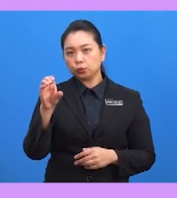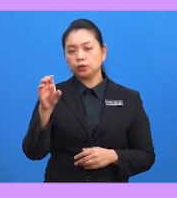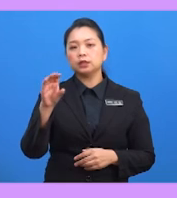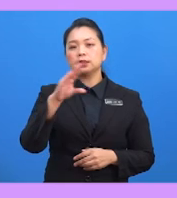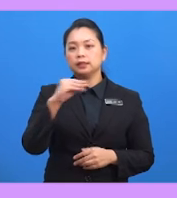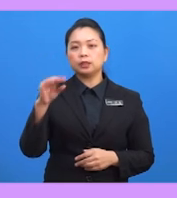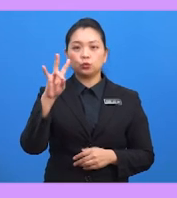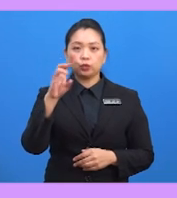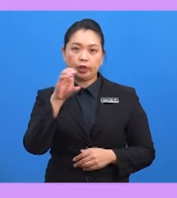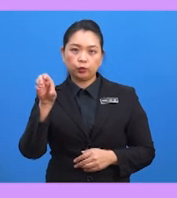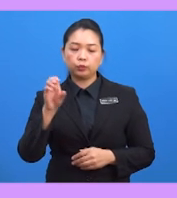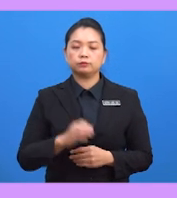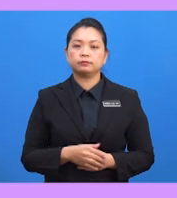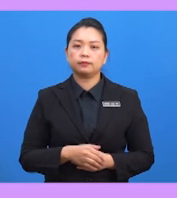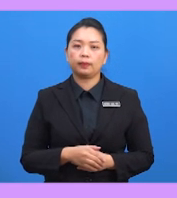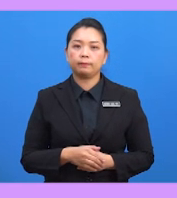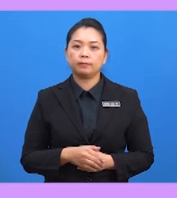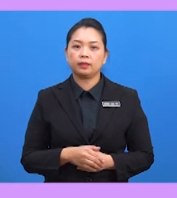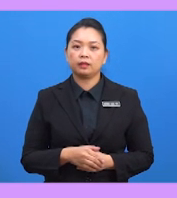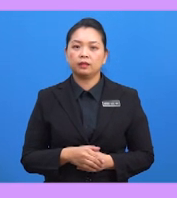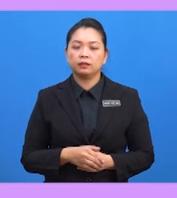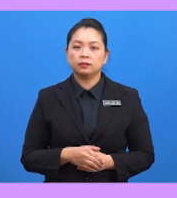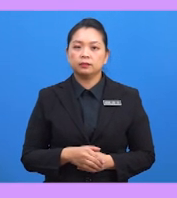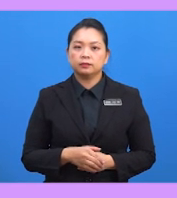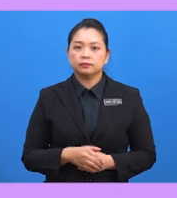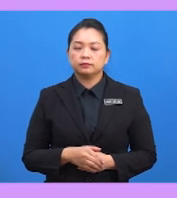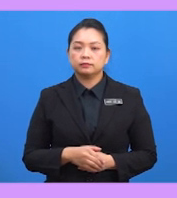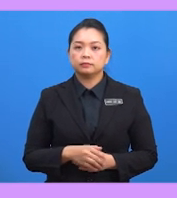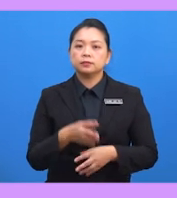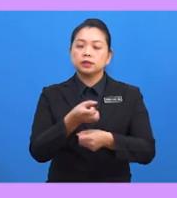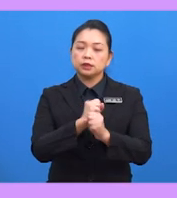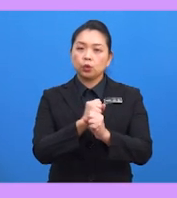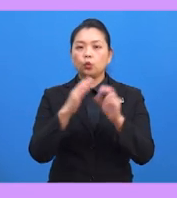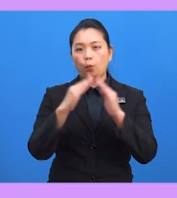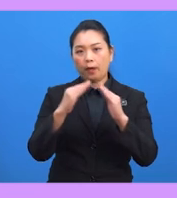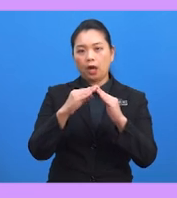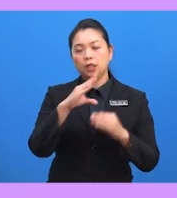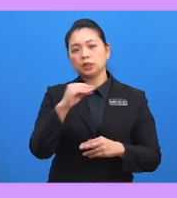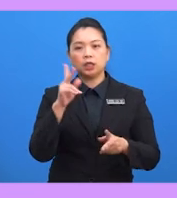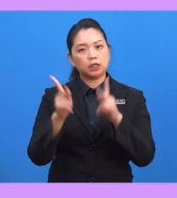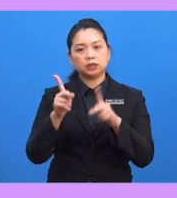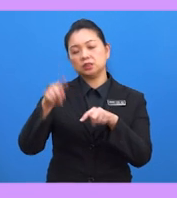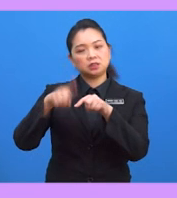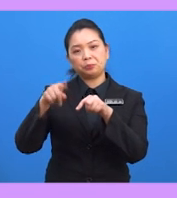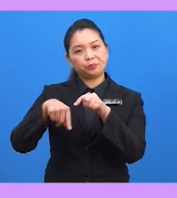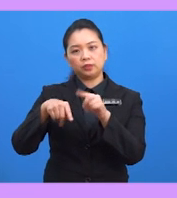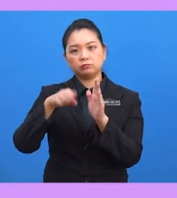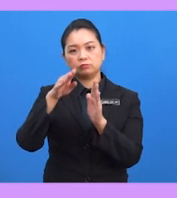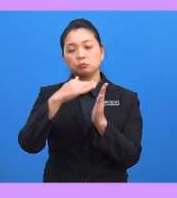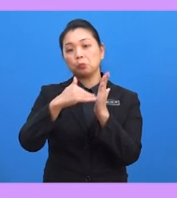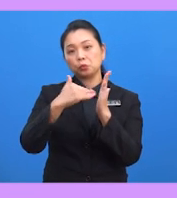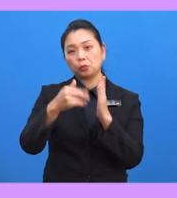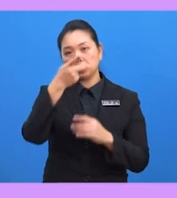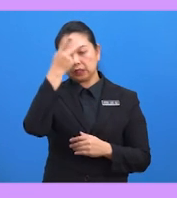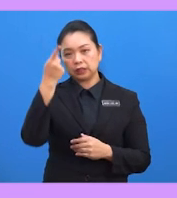RM900 dan RM700. Bayaran untuk sewa rumah dan ansuran kereta tidak boleh dikurangkan